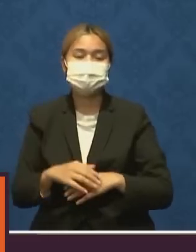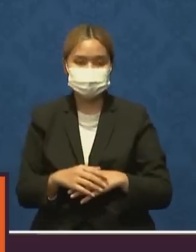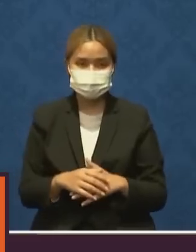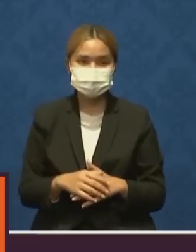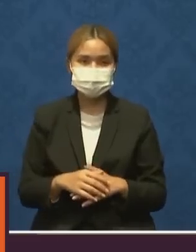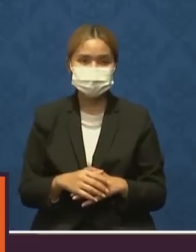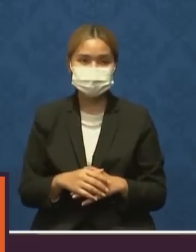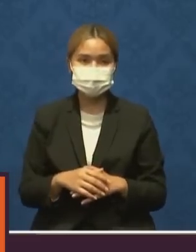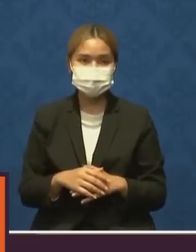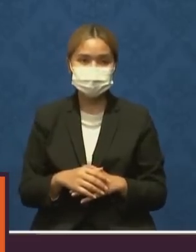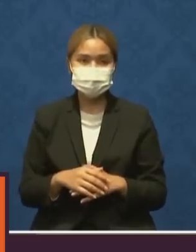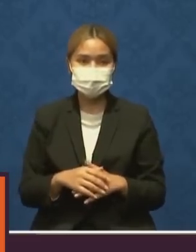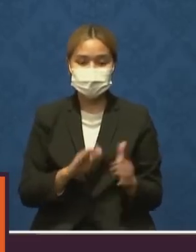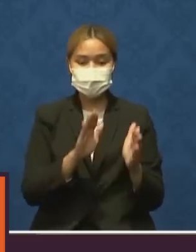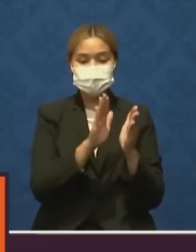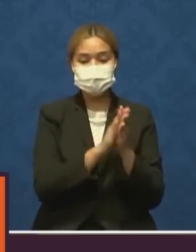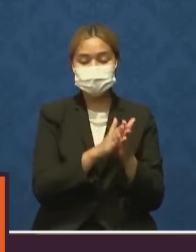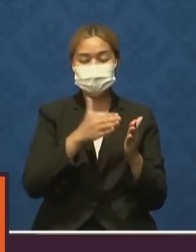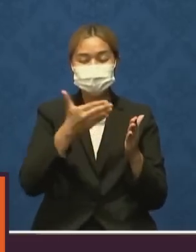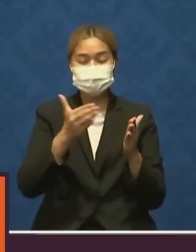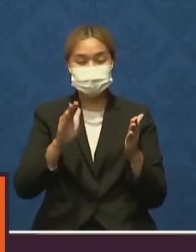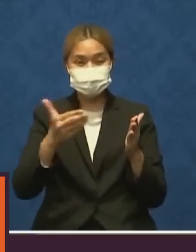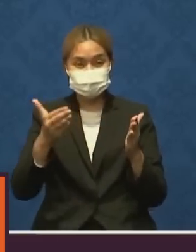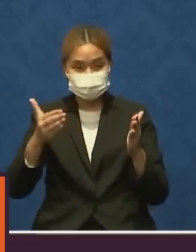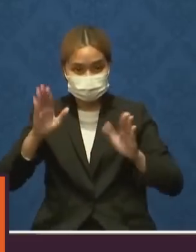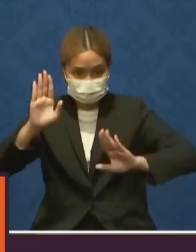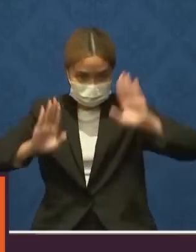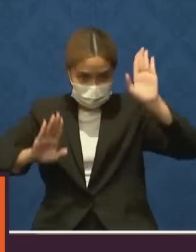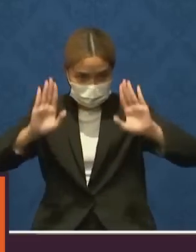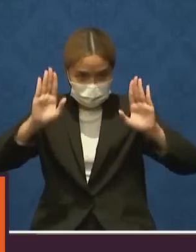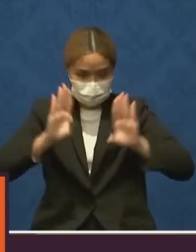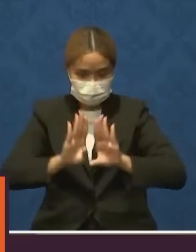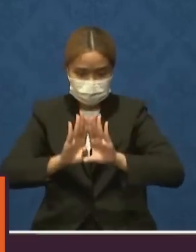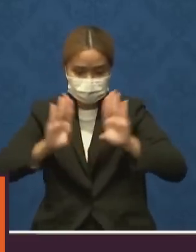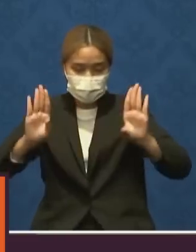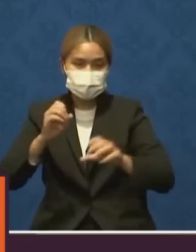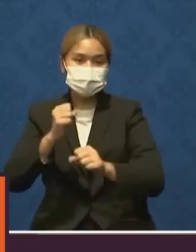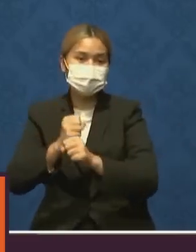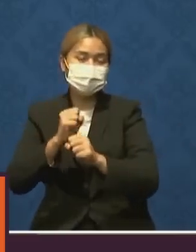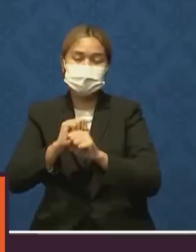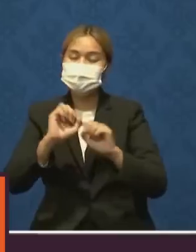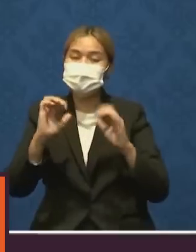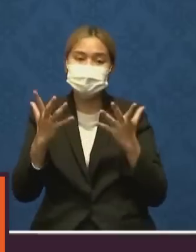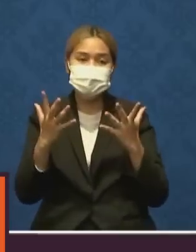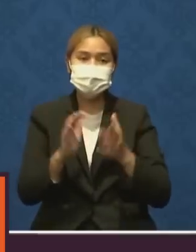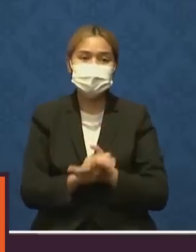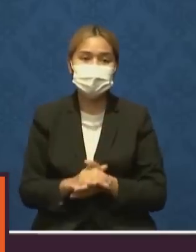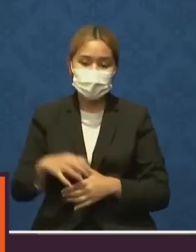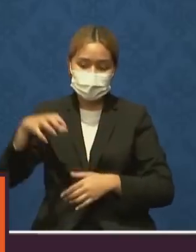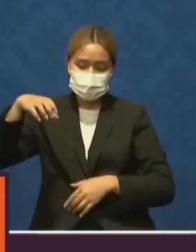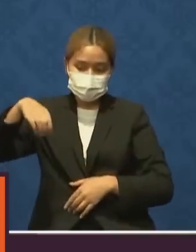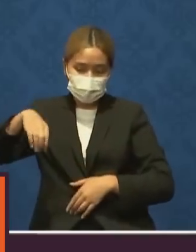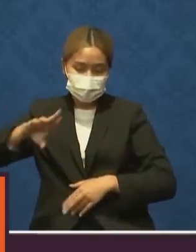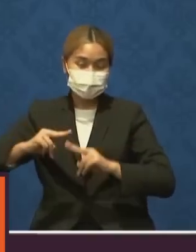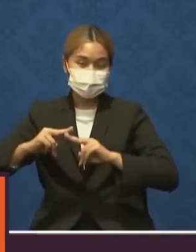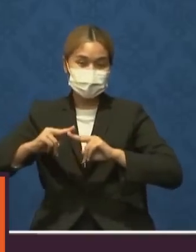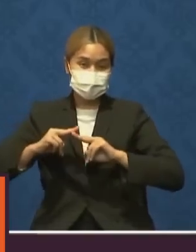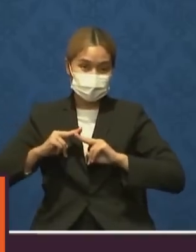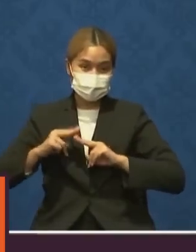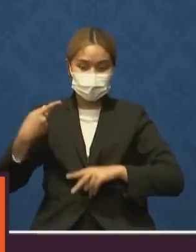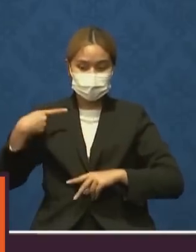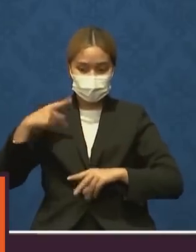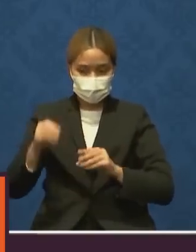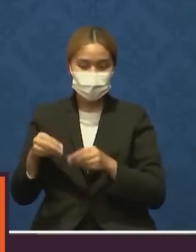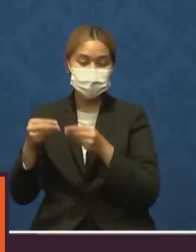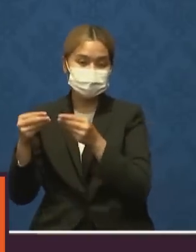เช่กไม่เปิประมลครับน่จากตสัญาใหเอชนก่อนภาษั Lean แทรงไฟฟ้าใหม่